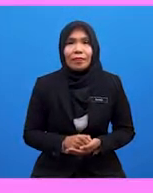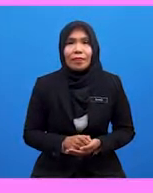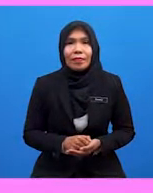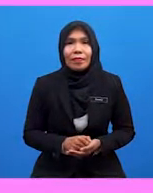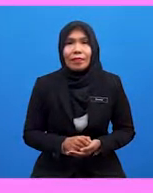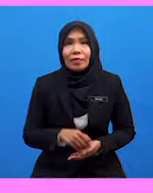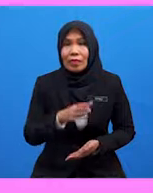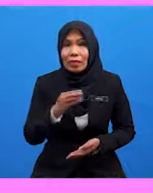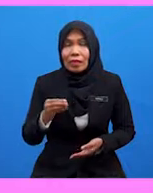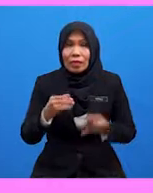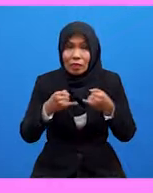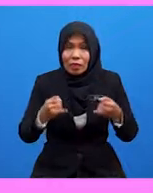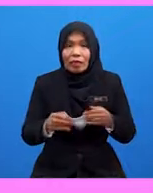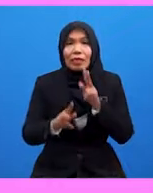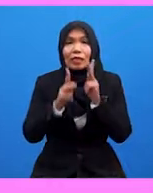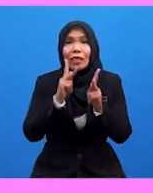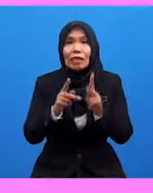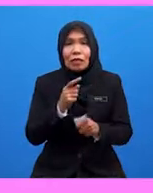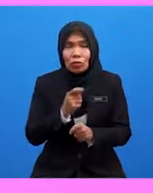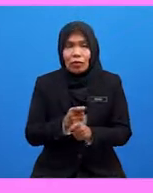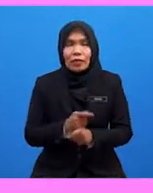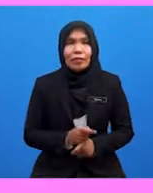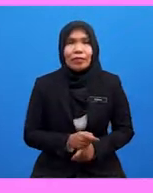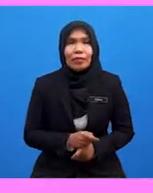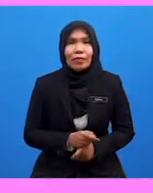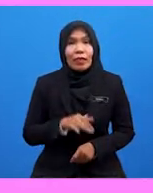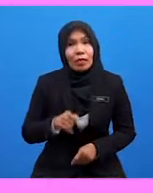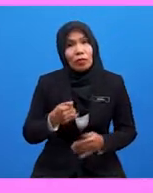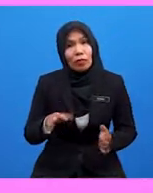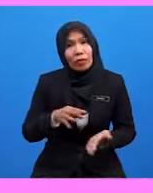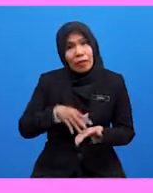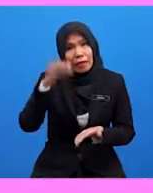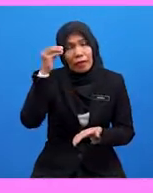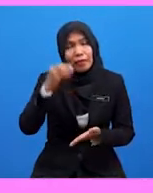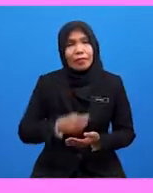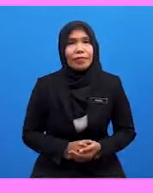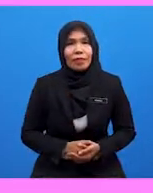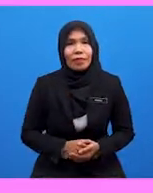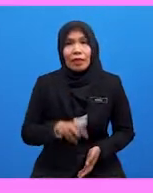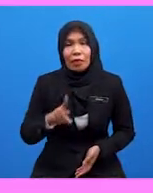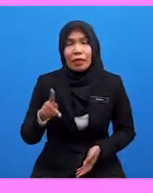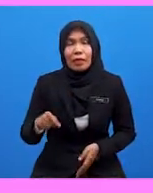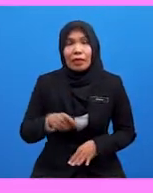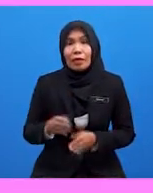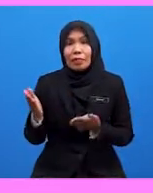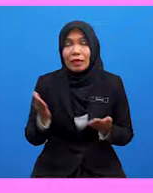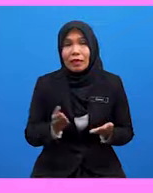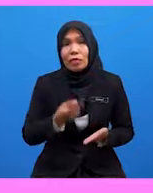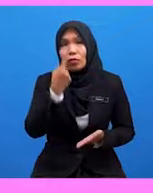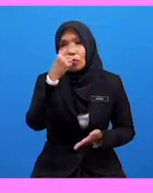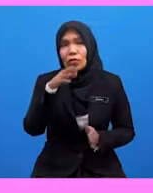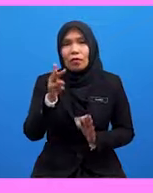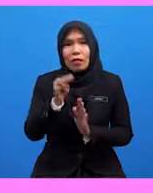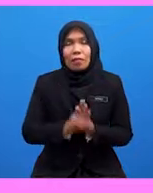dan jenis kata tugas yang kita telah pelajari sebentar tadi. Pelajar diminta untuk menamakan